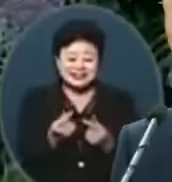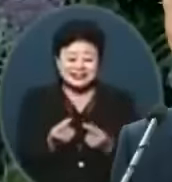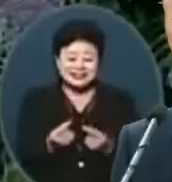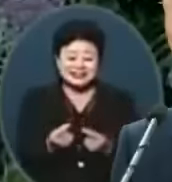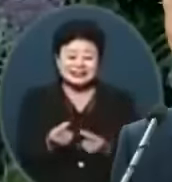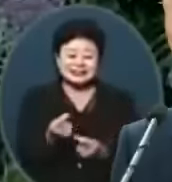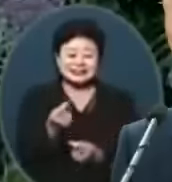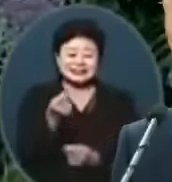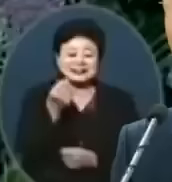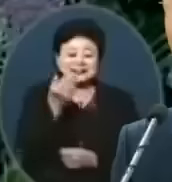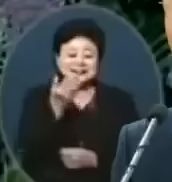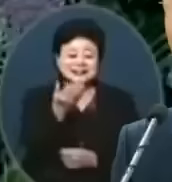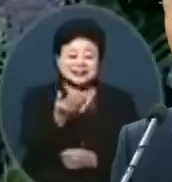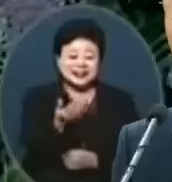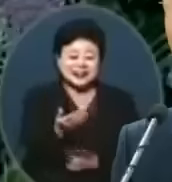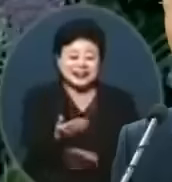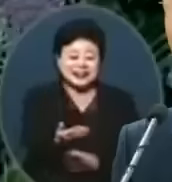됨같이